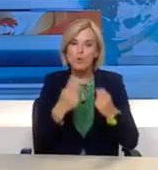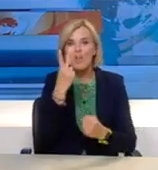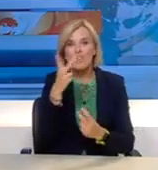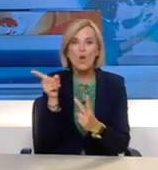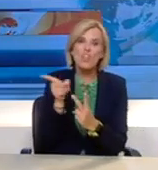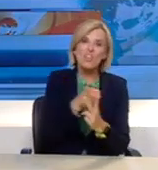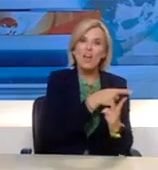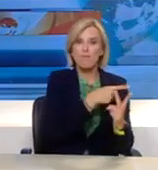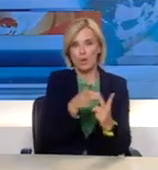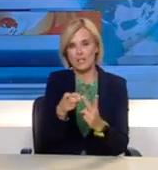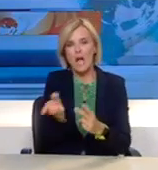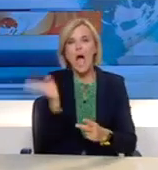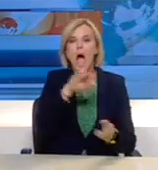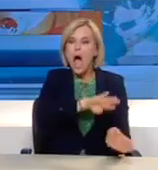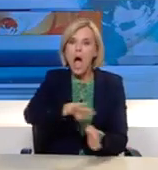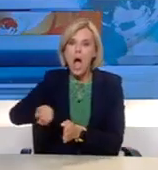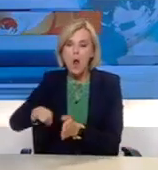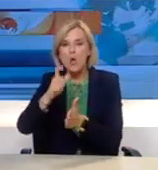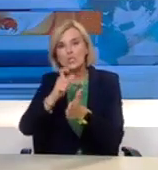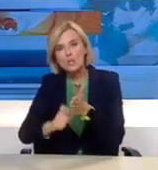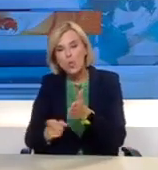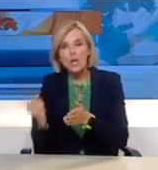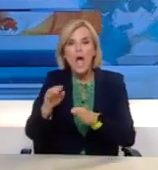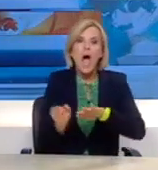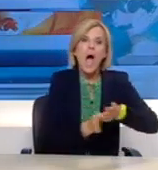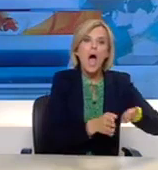τα ξενοδοχεία από τα γυμναστήρια. Στα γυμναστήρια